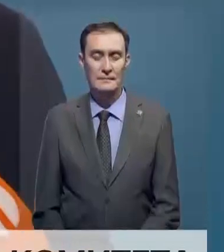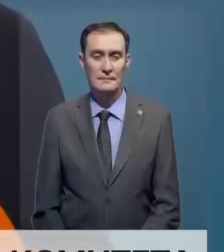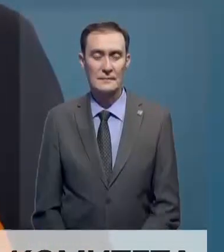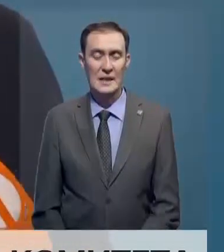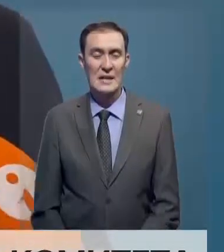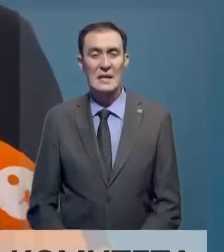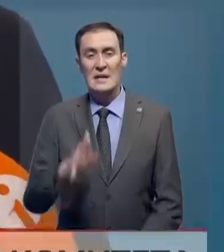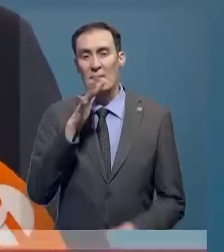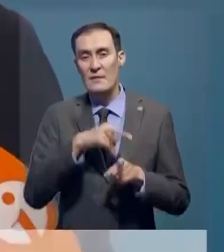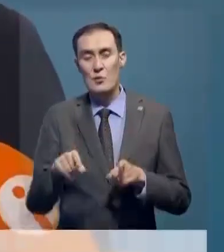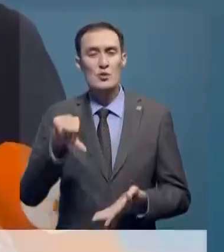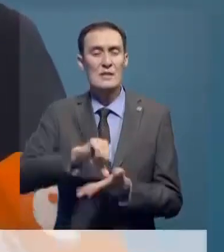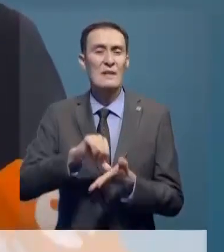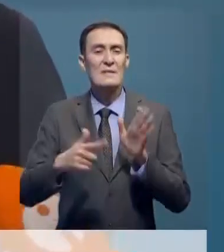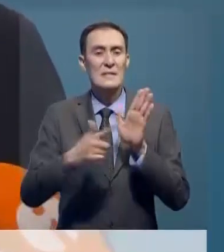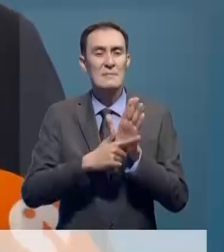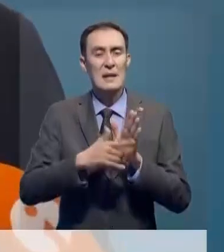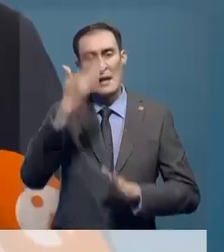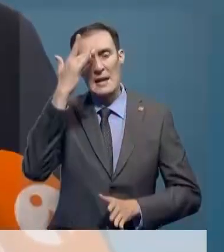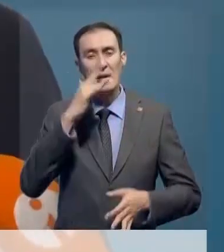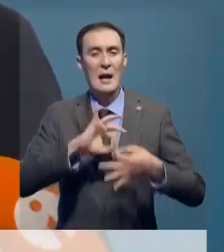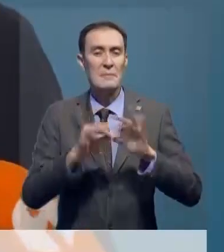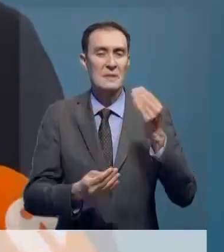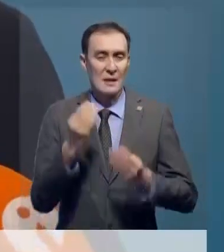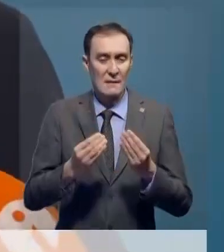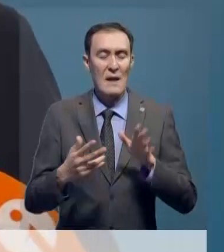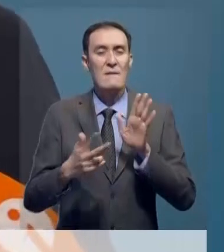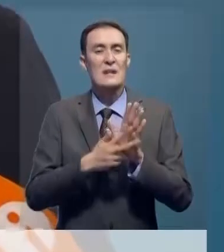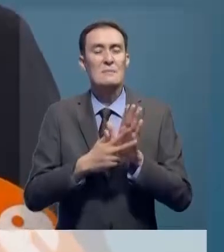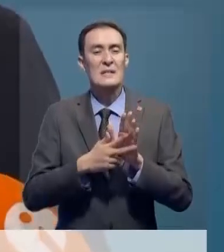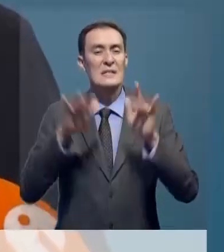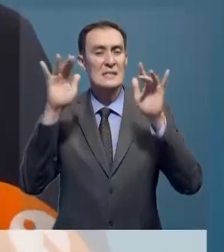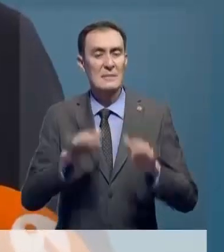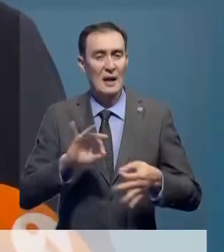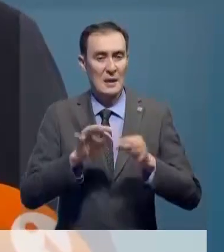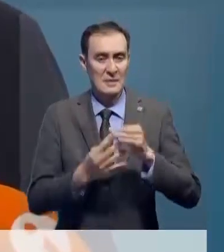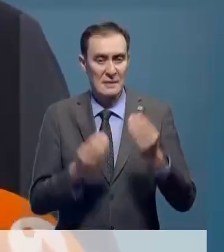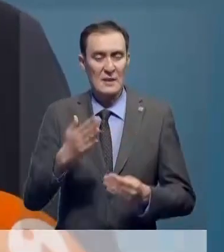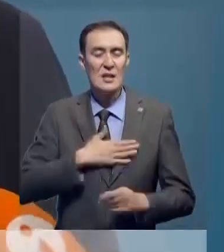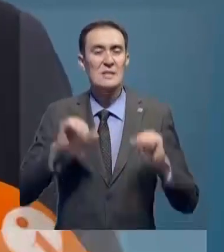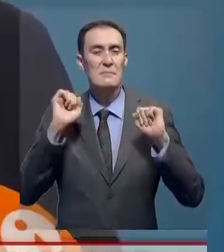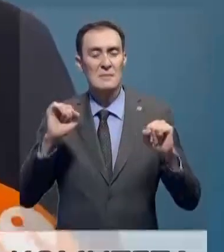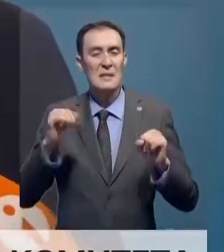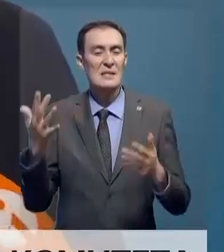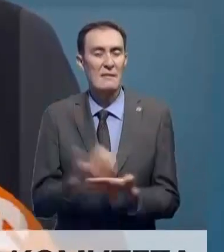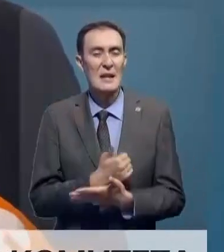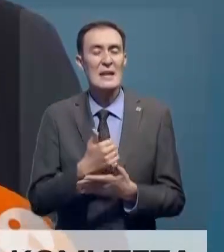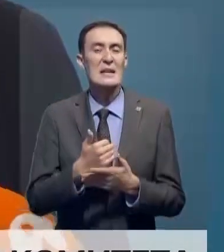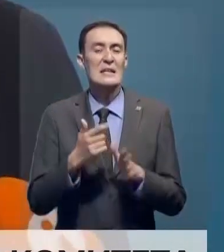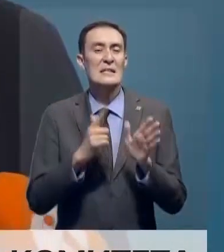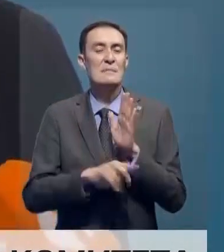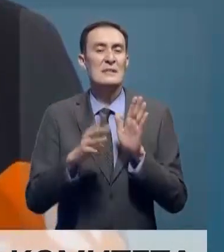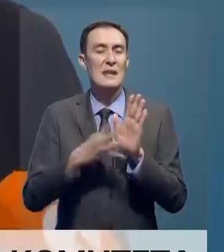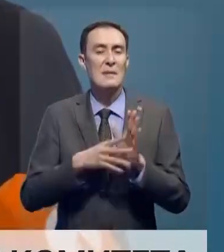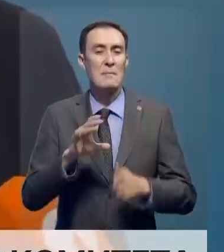За этот период мы участвовали в 7 летних Олимпийских играх, 8 зимних, и наши спортсмены завоевали 79